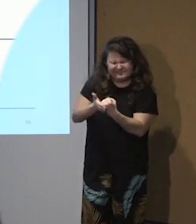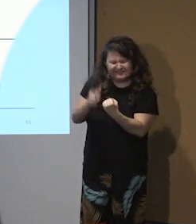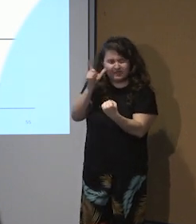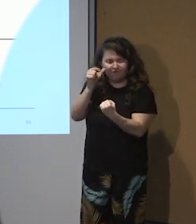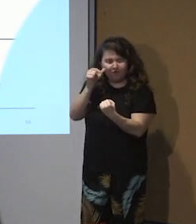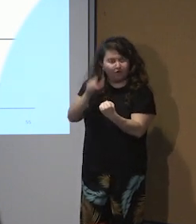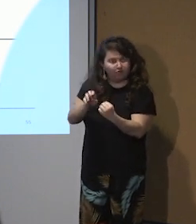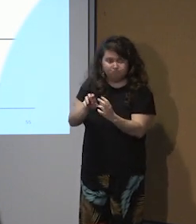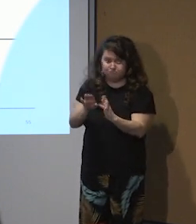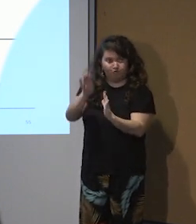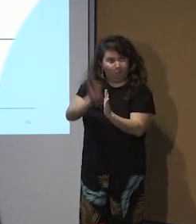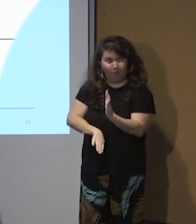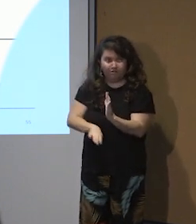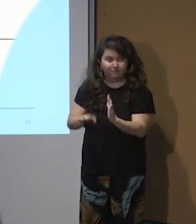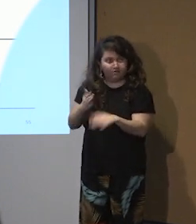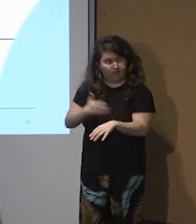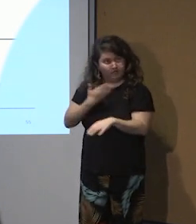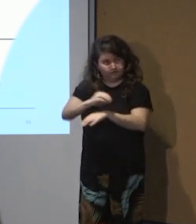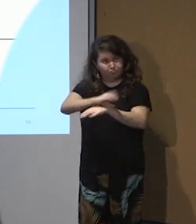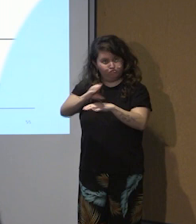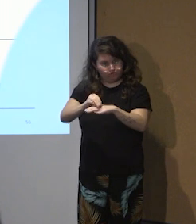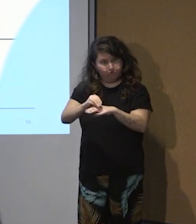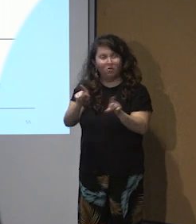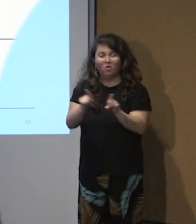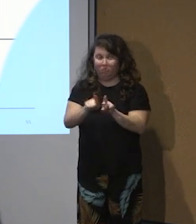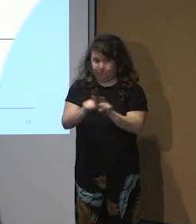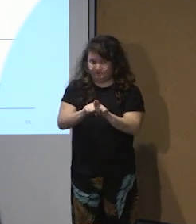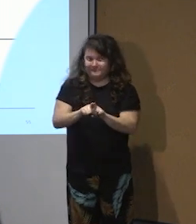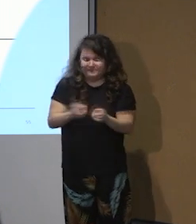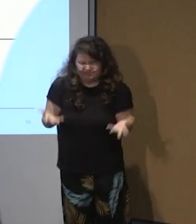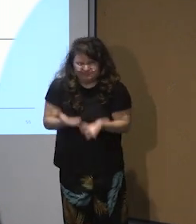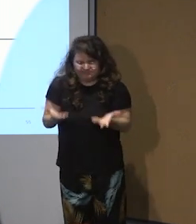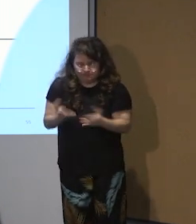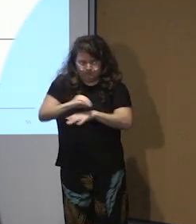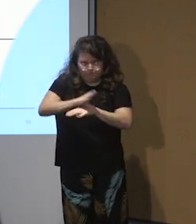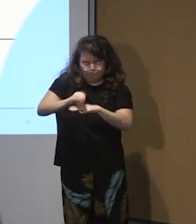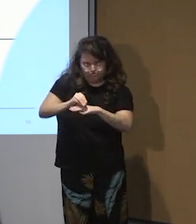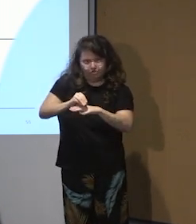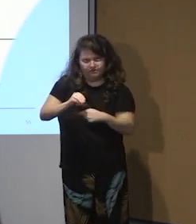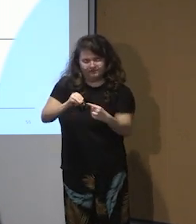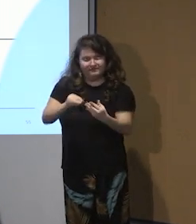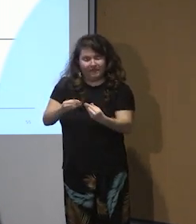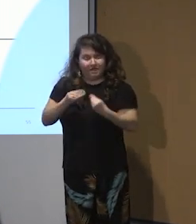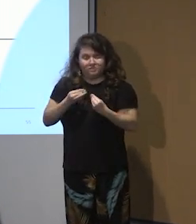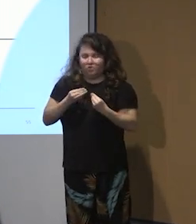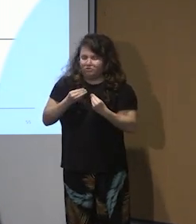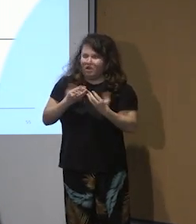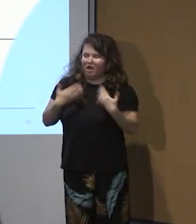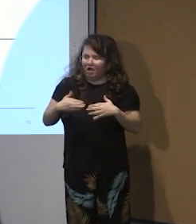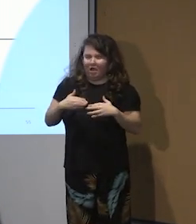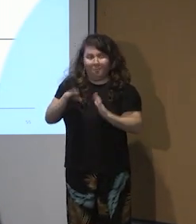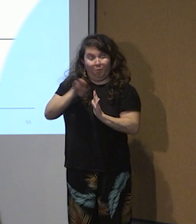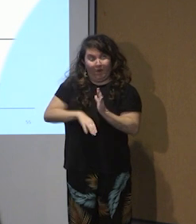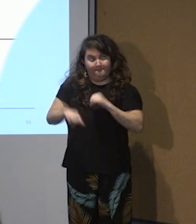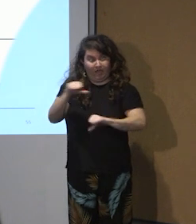Et l'autre, c'était que la stimulation musculaire avait un effet antidouleur. Ensuite, l'autre chose, c'est que chez les sportifs de force,